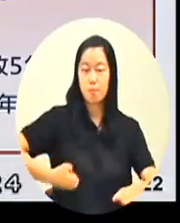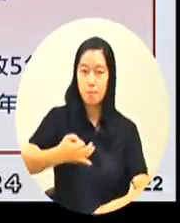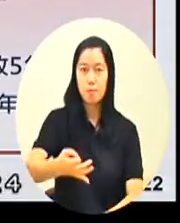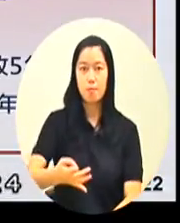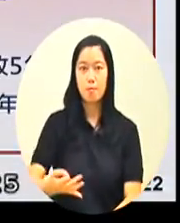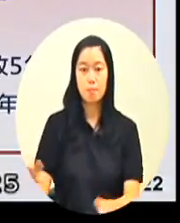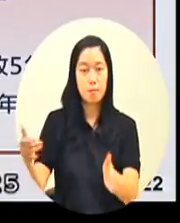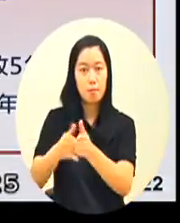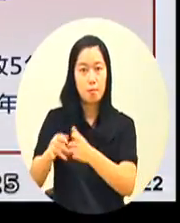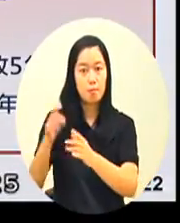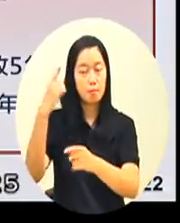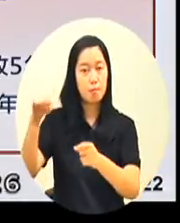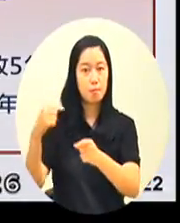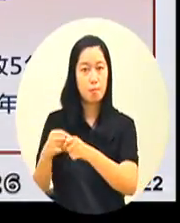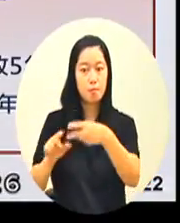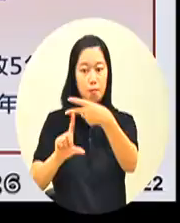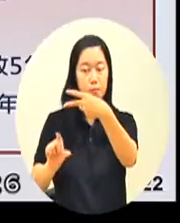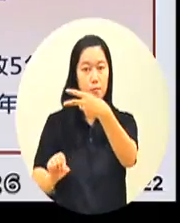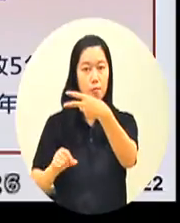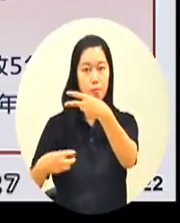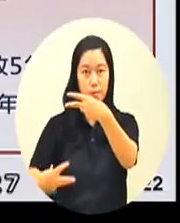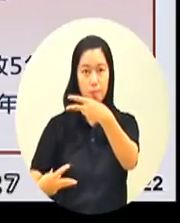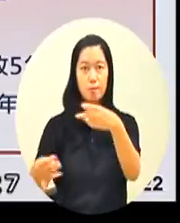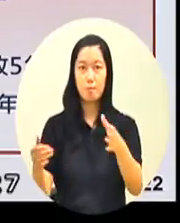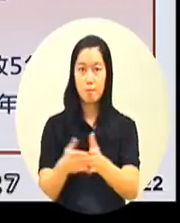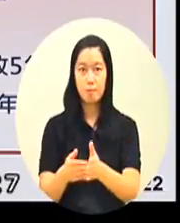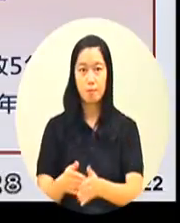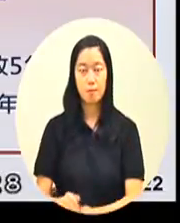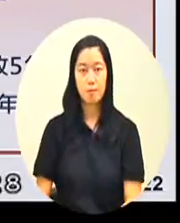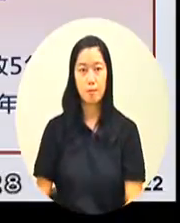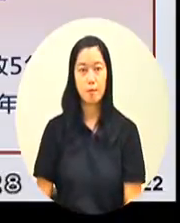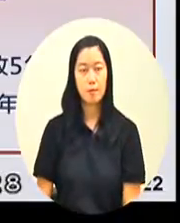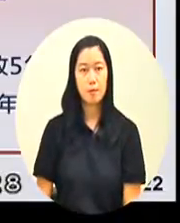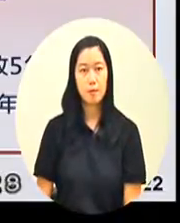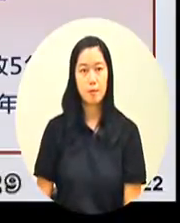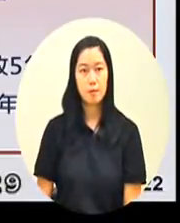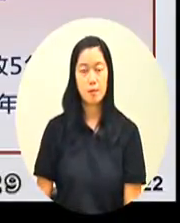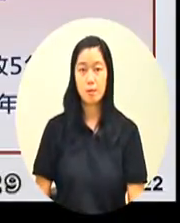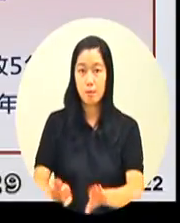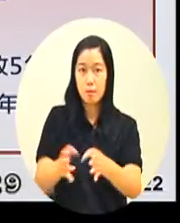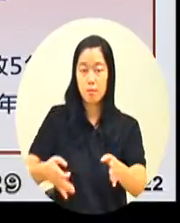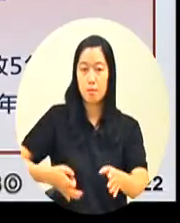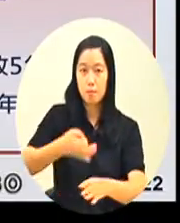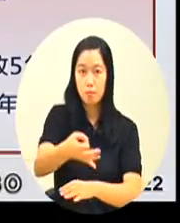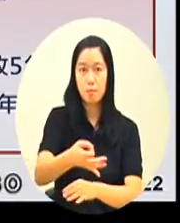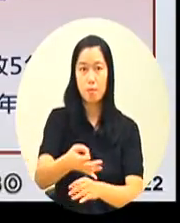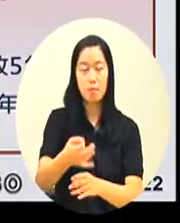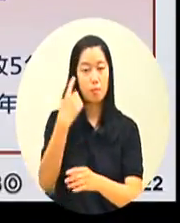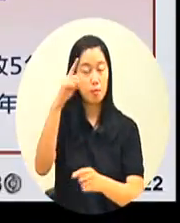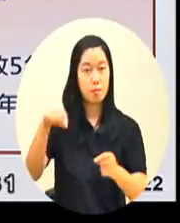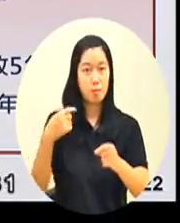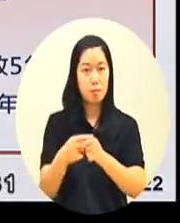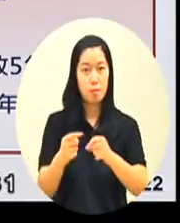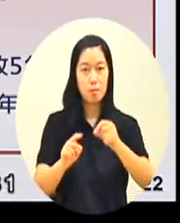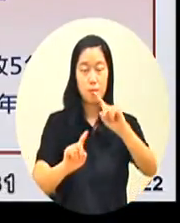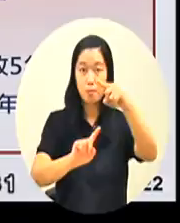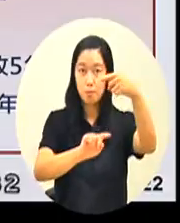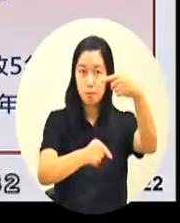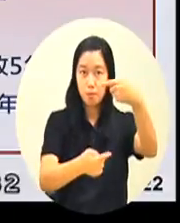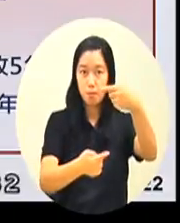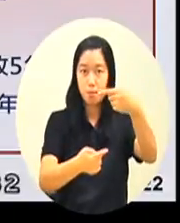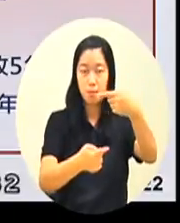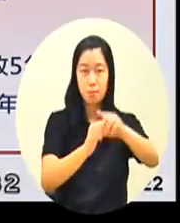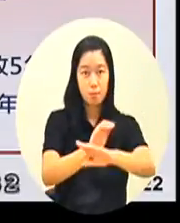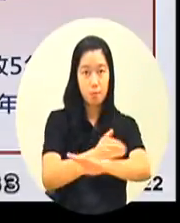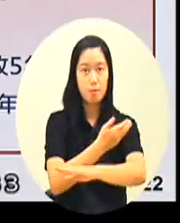是到明年的2月3号。那我们的开征使用补偿金是以明年1月1日为